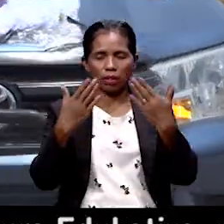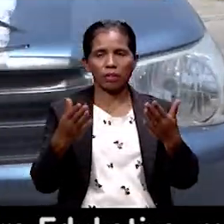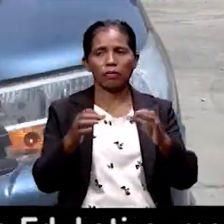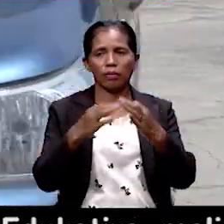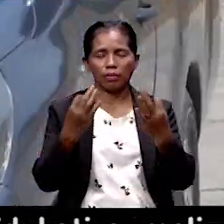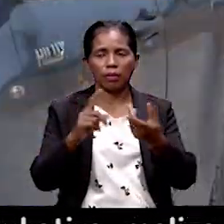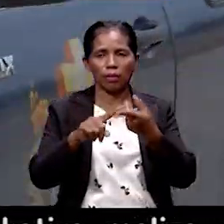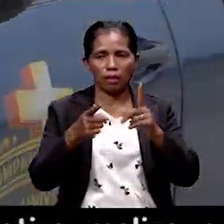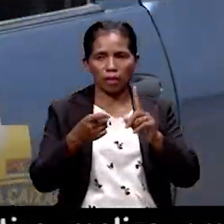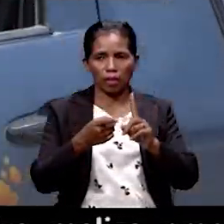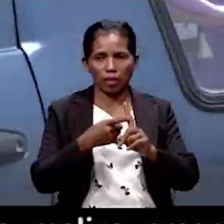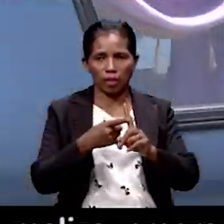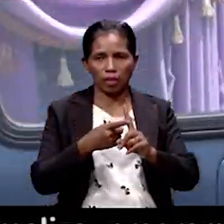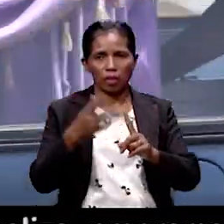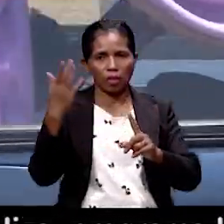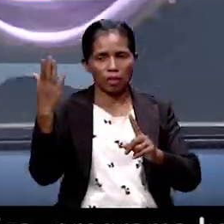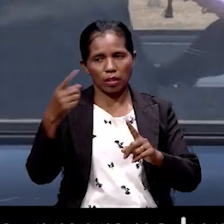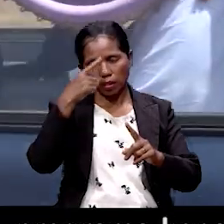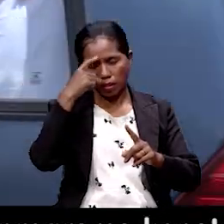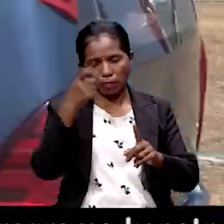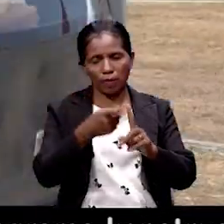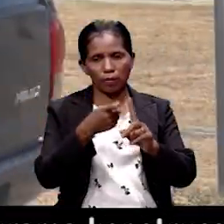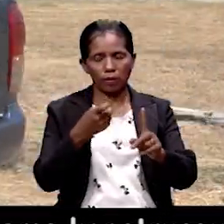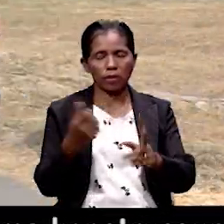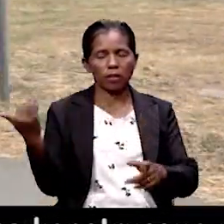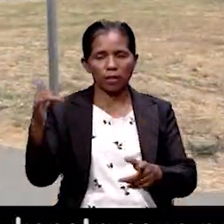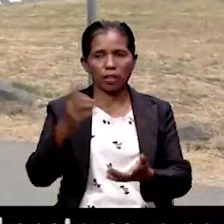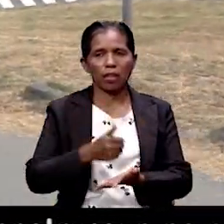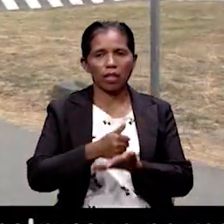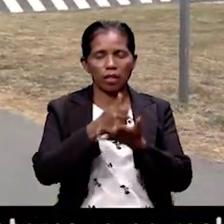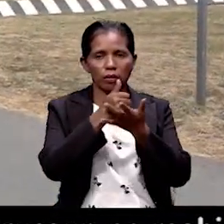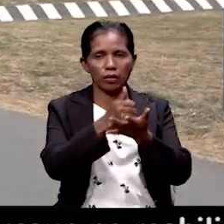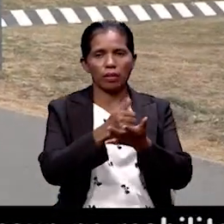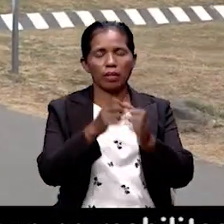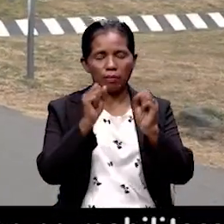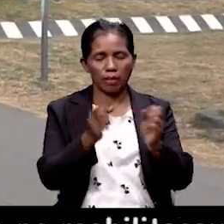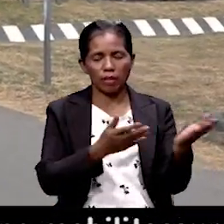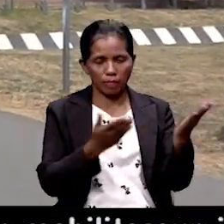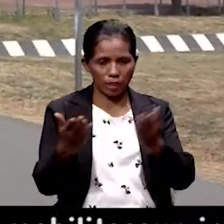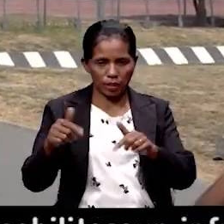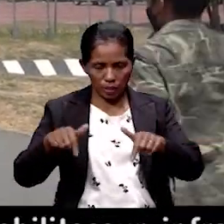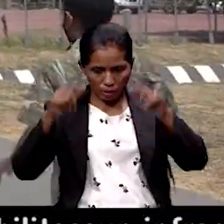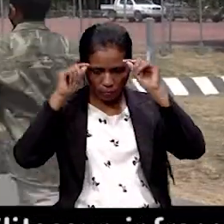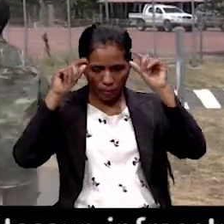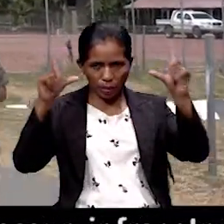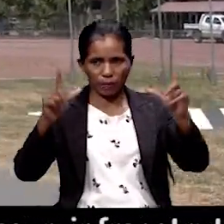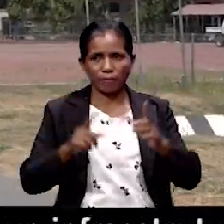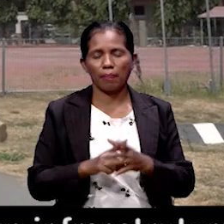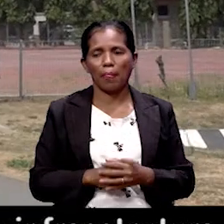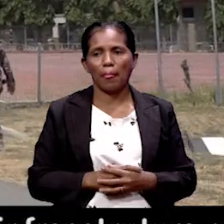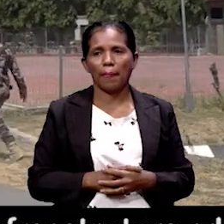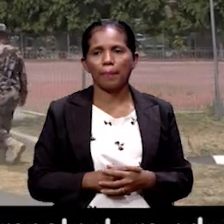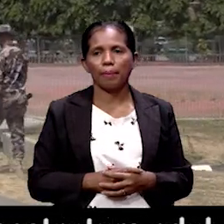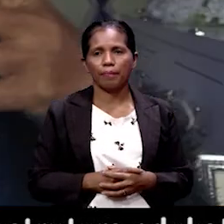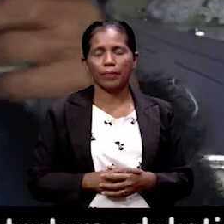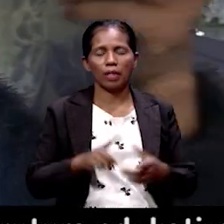no kolega siri iha diaspora tamba li husi sirne tulung Matebian ni isin bela to iha Timor Leste ni ne kolega